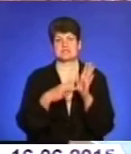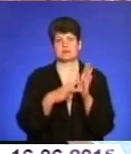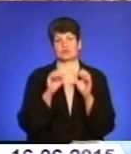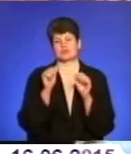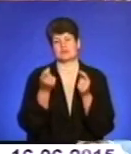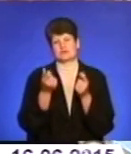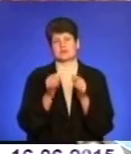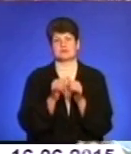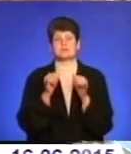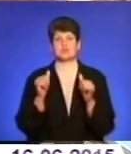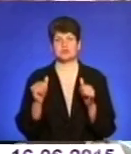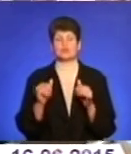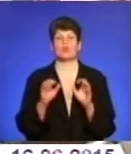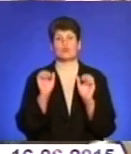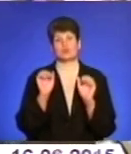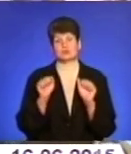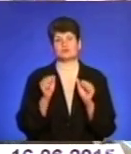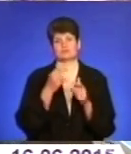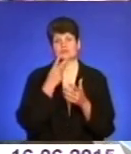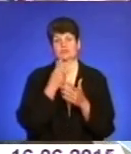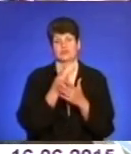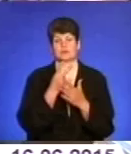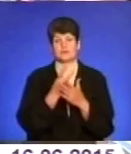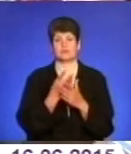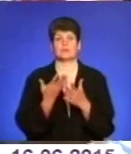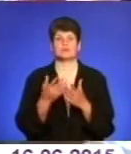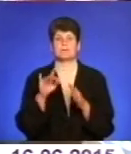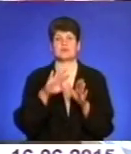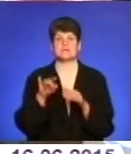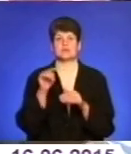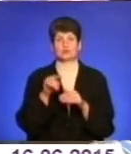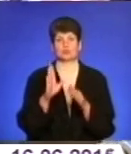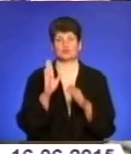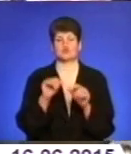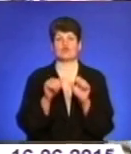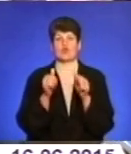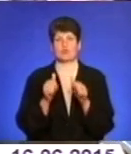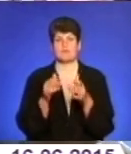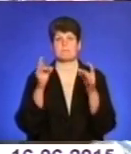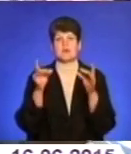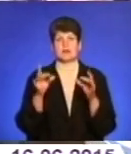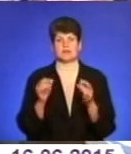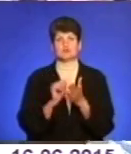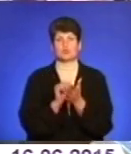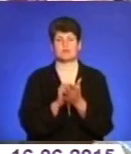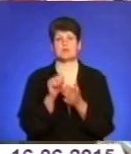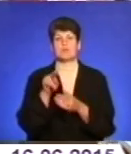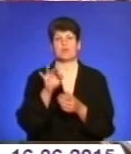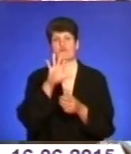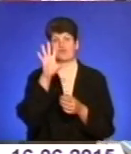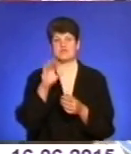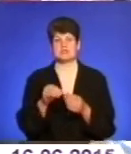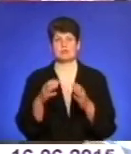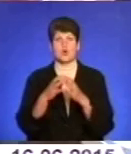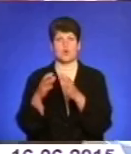дещо збільшиться. Тому цілком логічно виглядає, що після того, як вже будуть сформовані пакети документів по всім громадам,